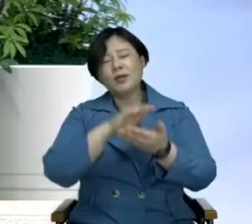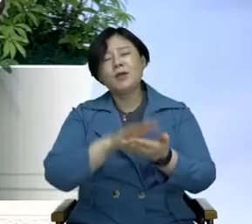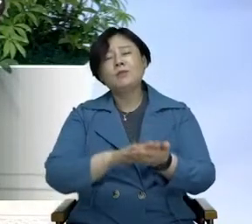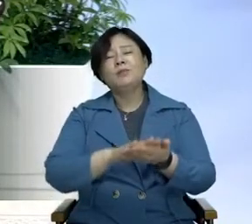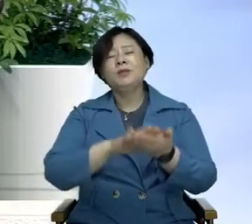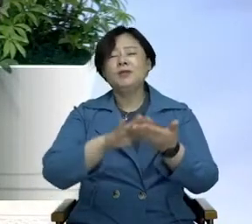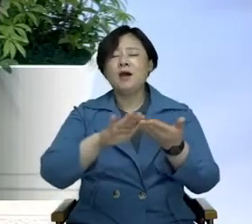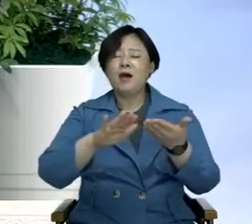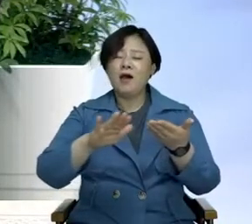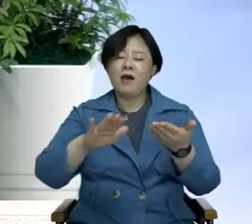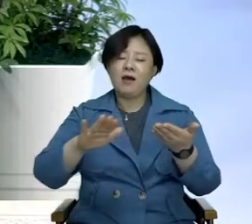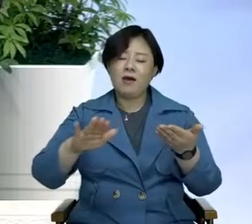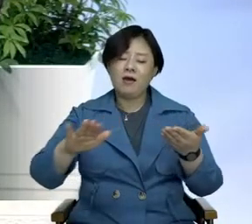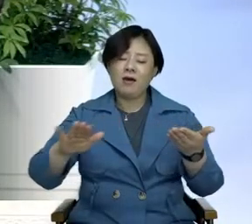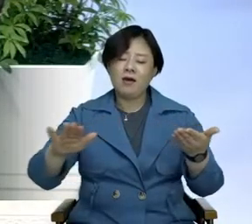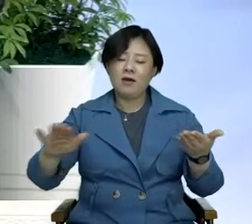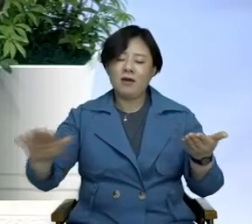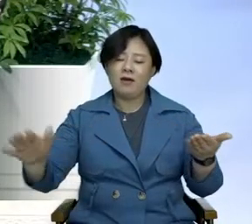선하십니다.